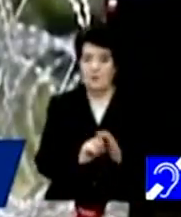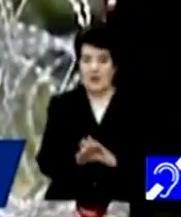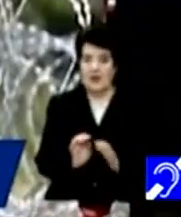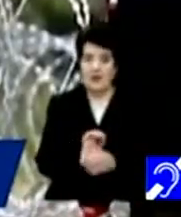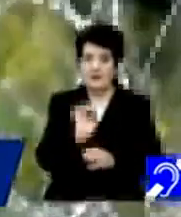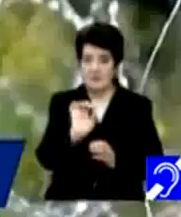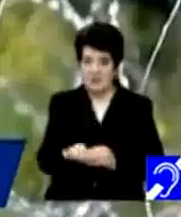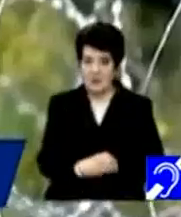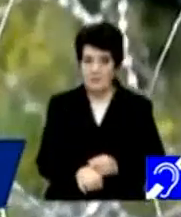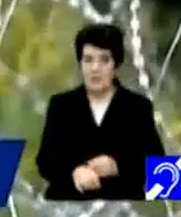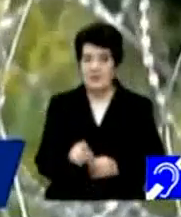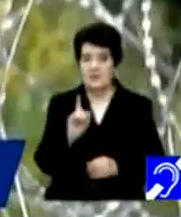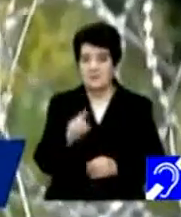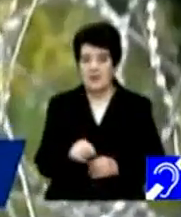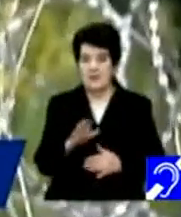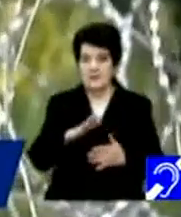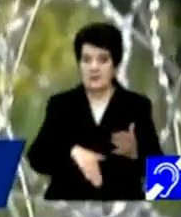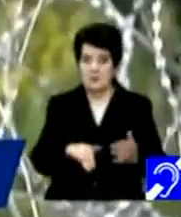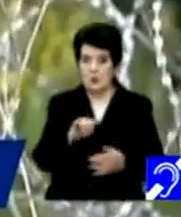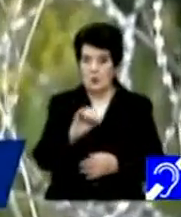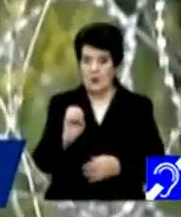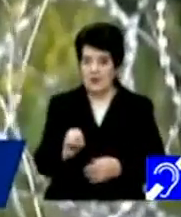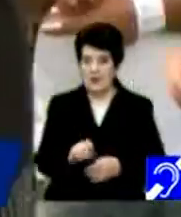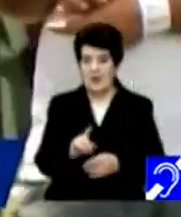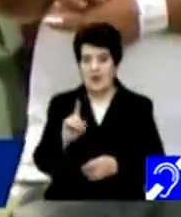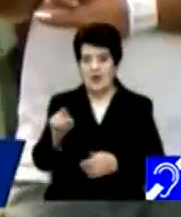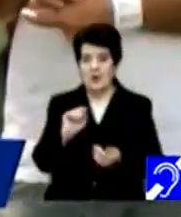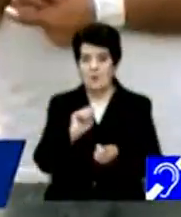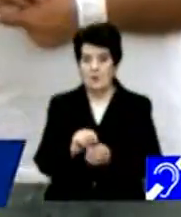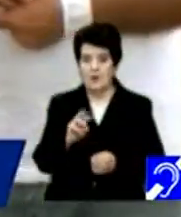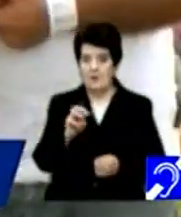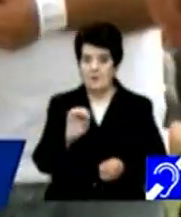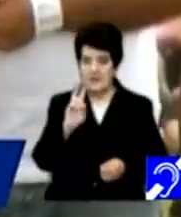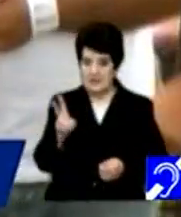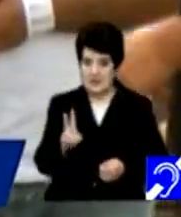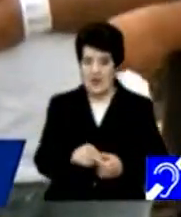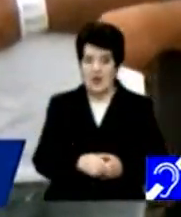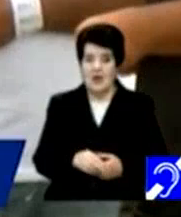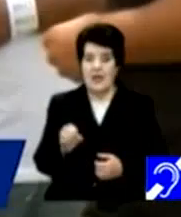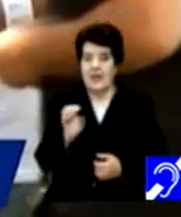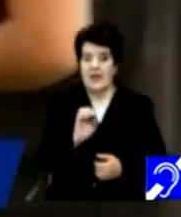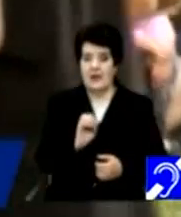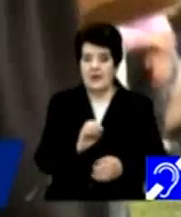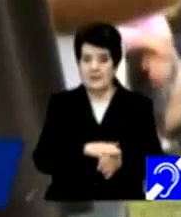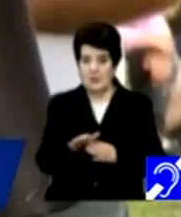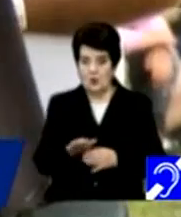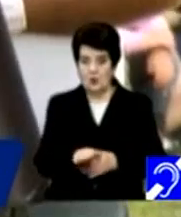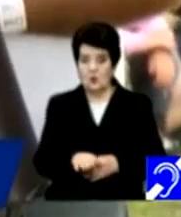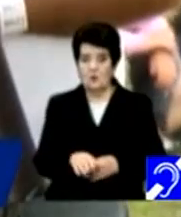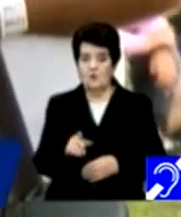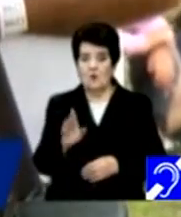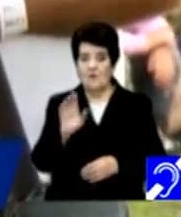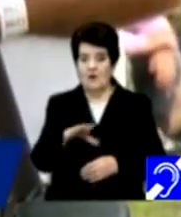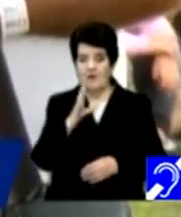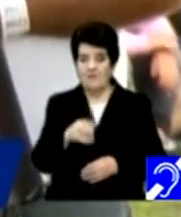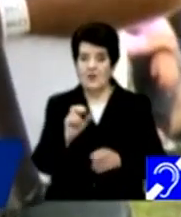la frontieră ca răzbunare pentru sancțiunile UE împotriva Minskului. Propunerea executivului european va afecta doar membrii